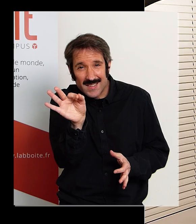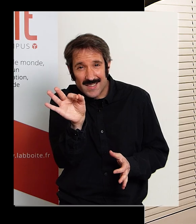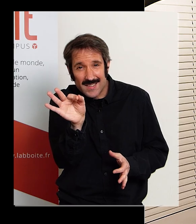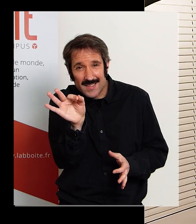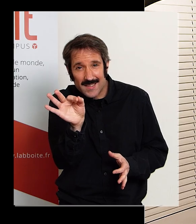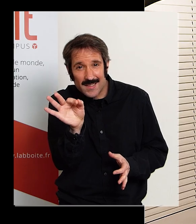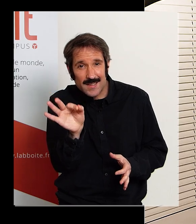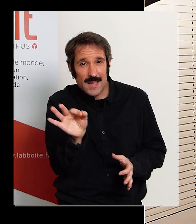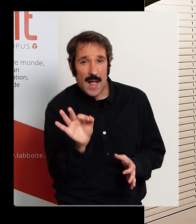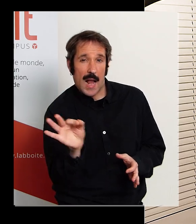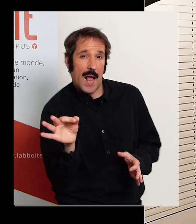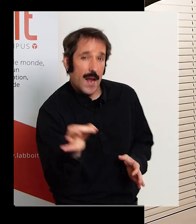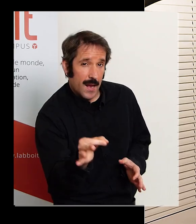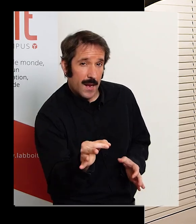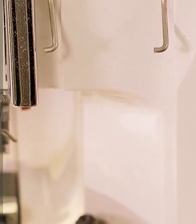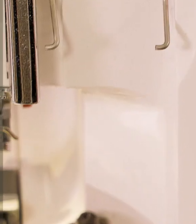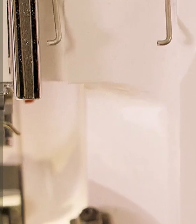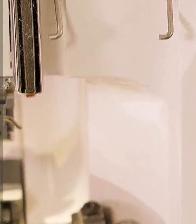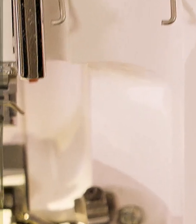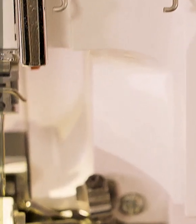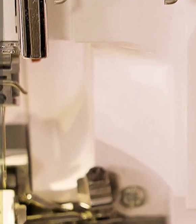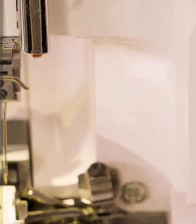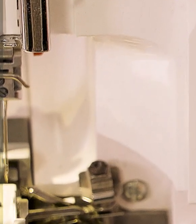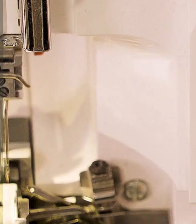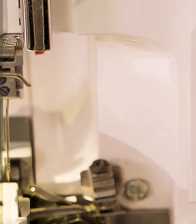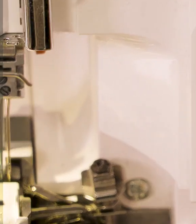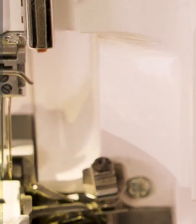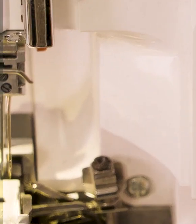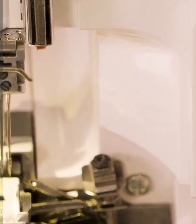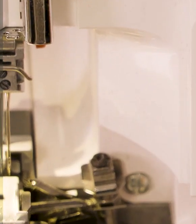fil à l'arrière.